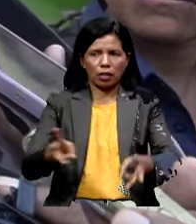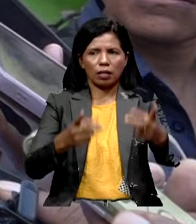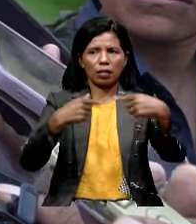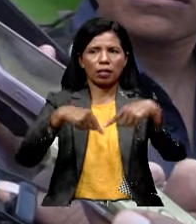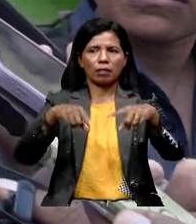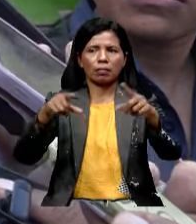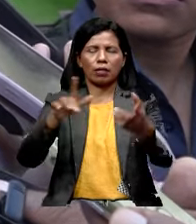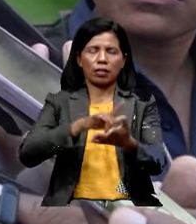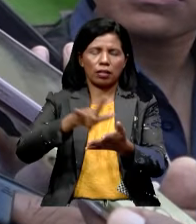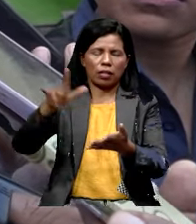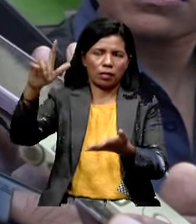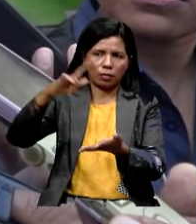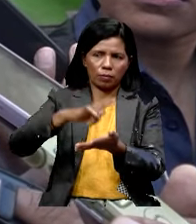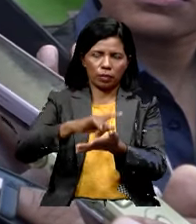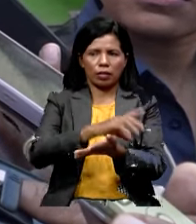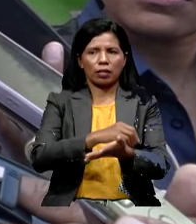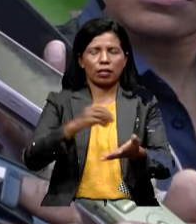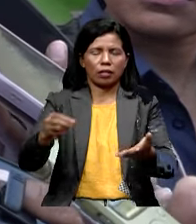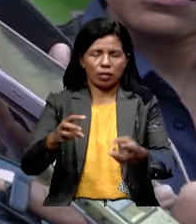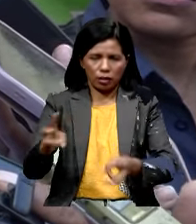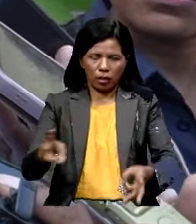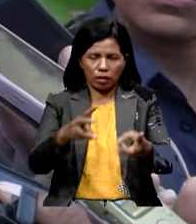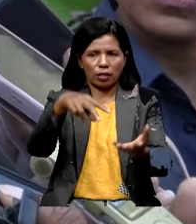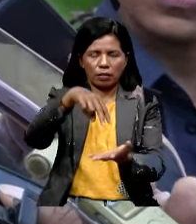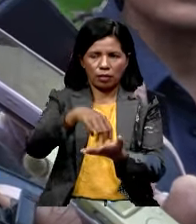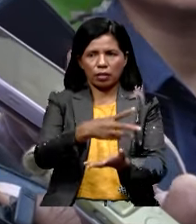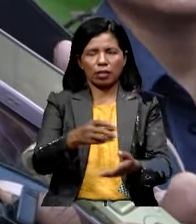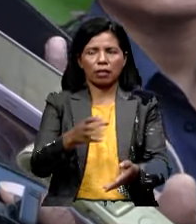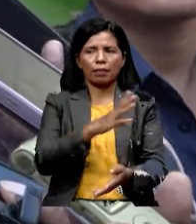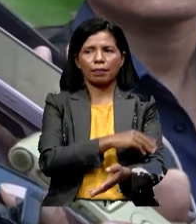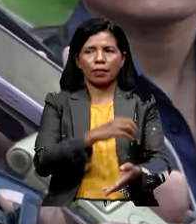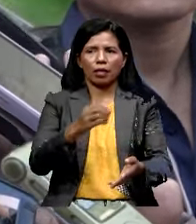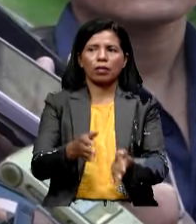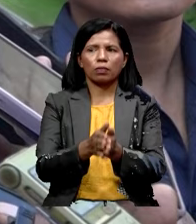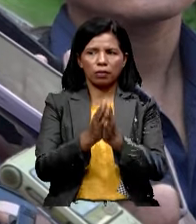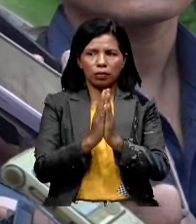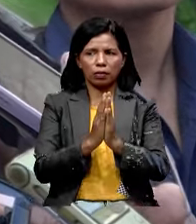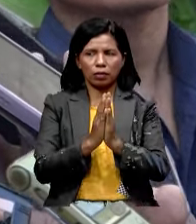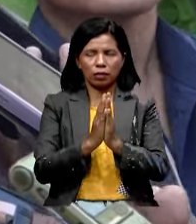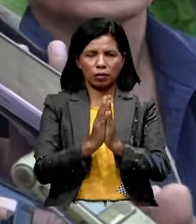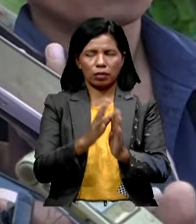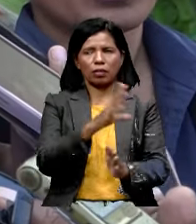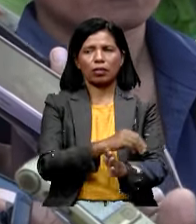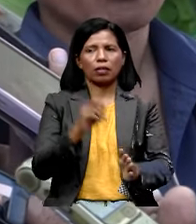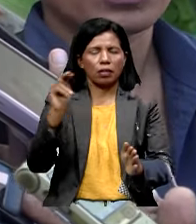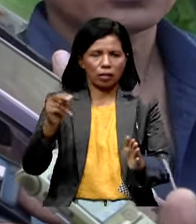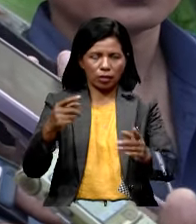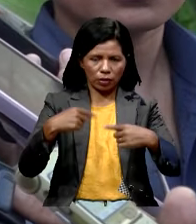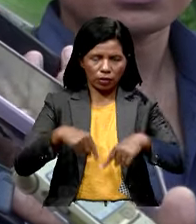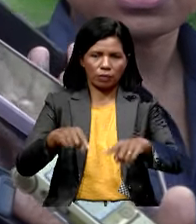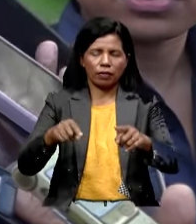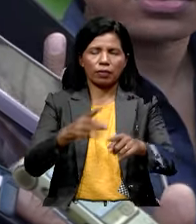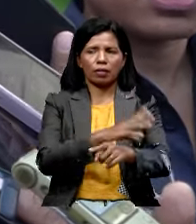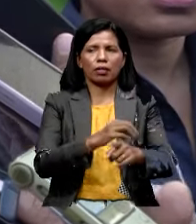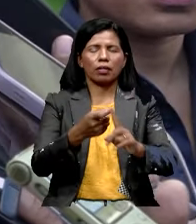kampa besam itu sarani hut na be dalam sai ori to complementa ni husel ni atunia fila husi husel